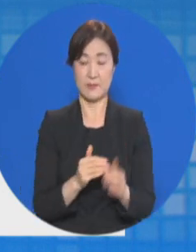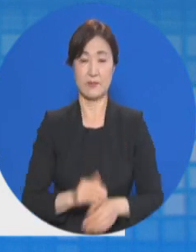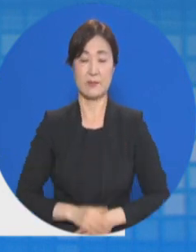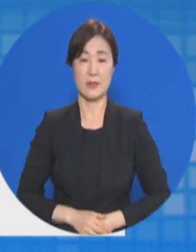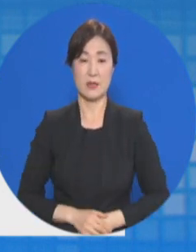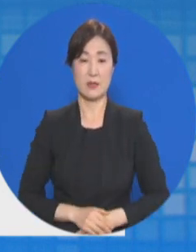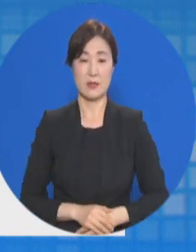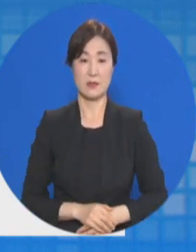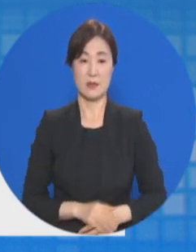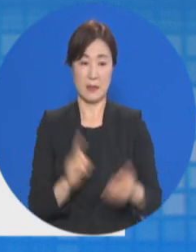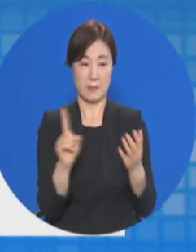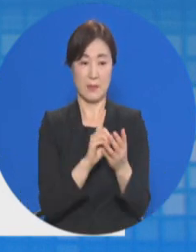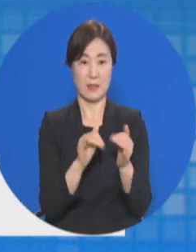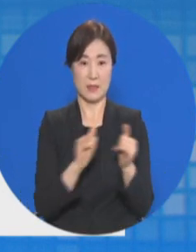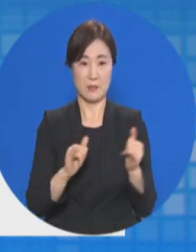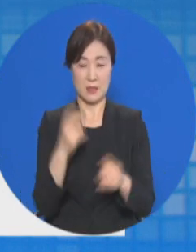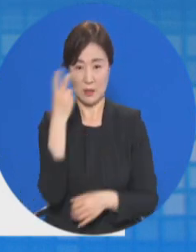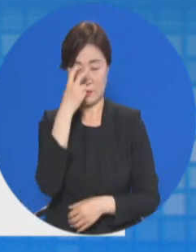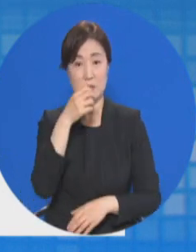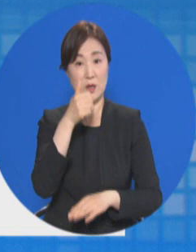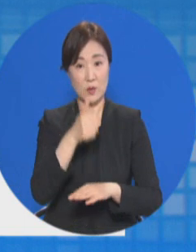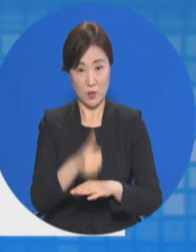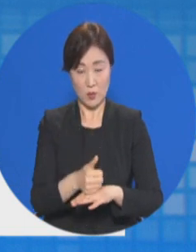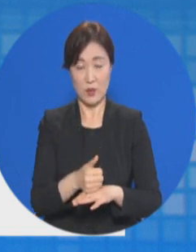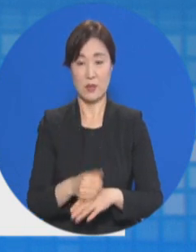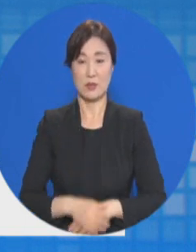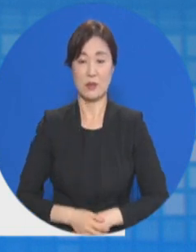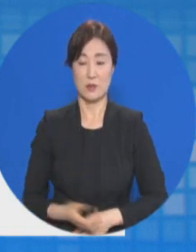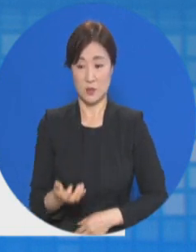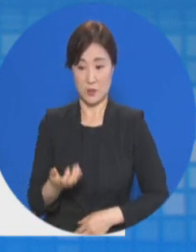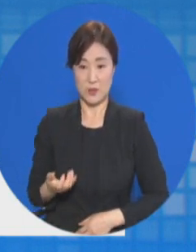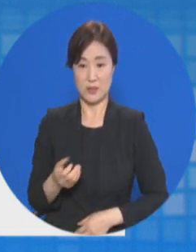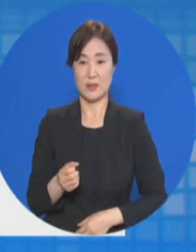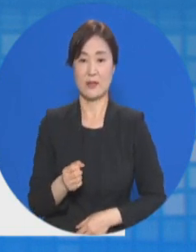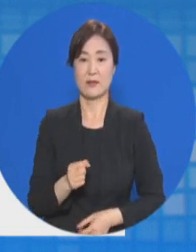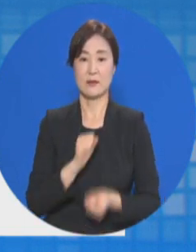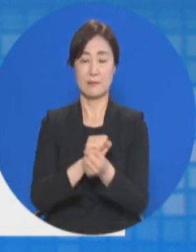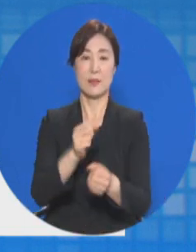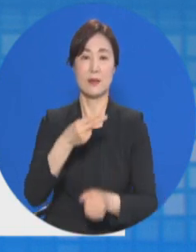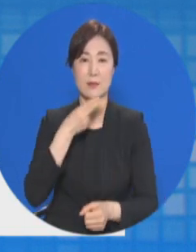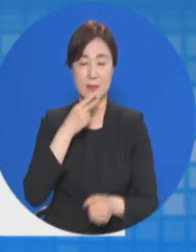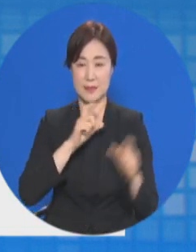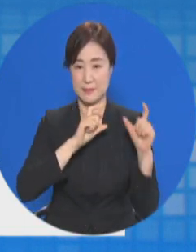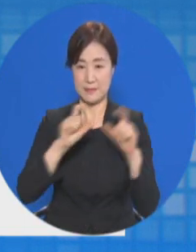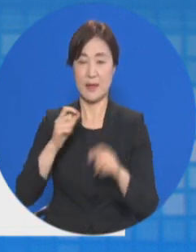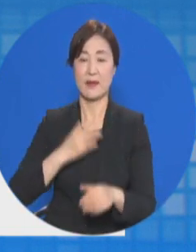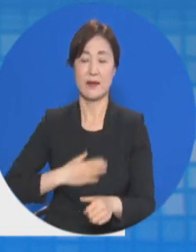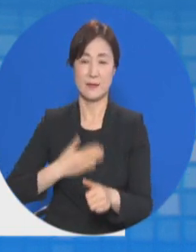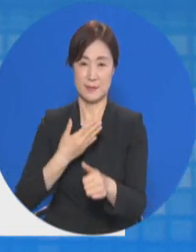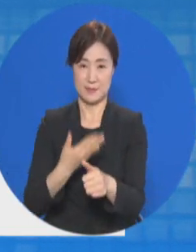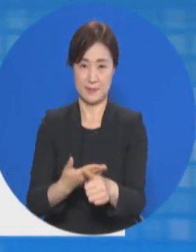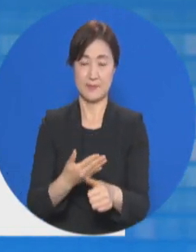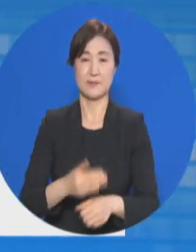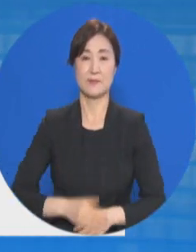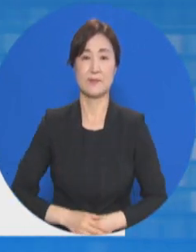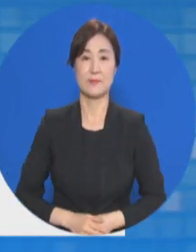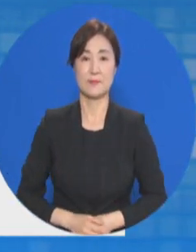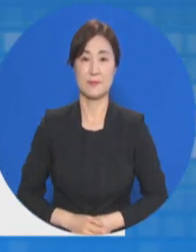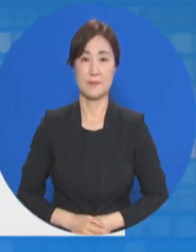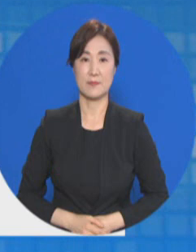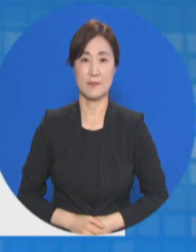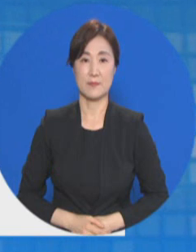해당 시민에 대한 진단검사가 오늘 실시됐는데요. 조금 전 음성으로 판정이 나왔다는 소식 전해드립니다.